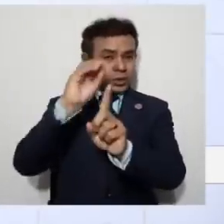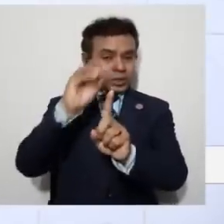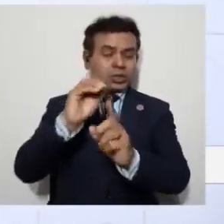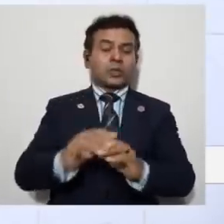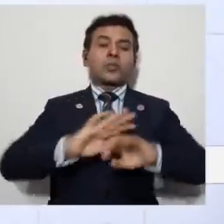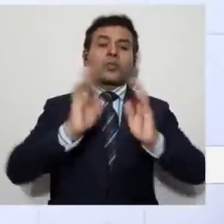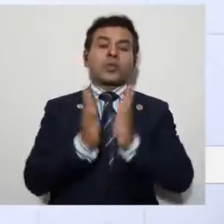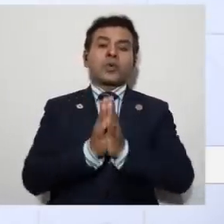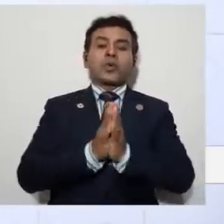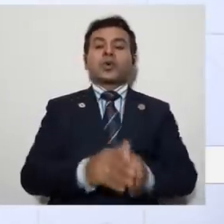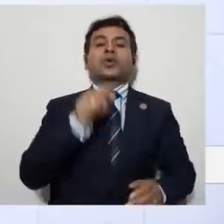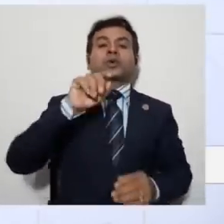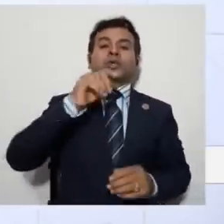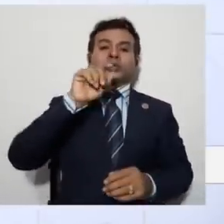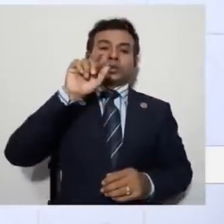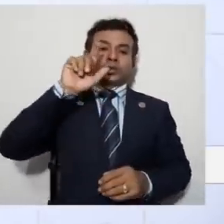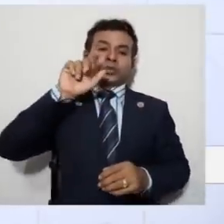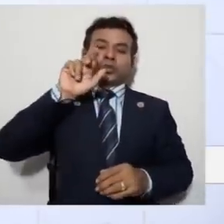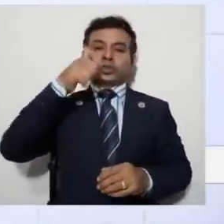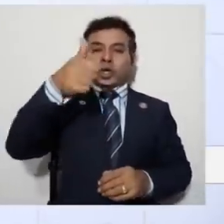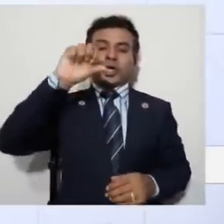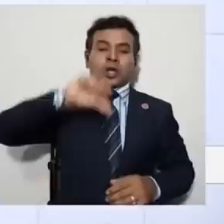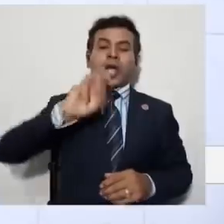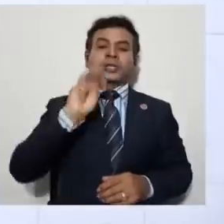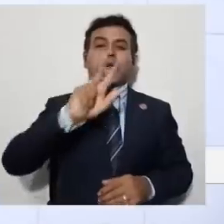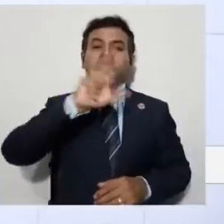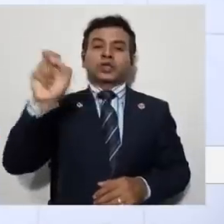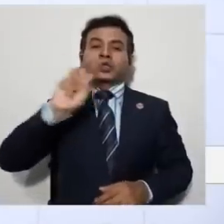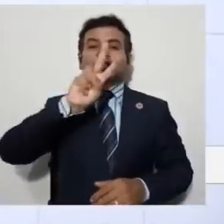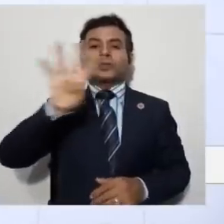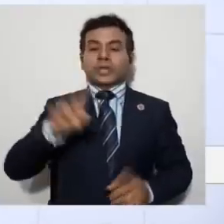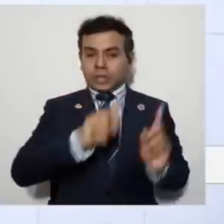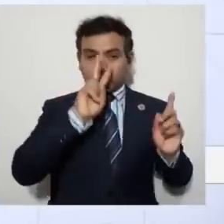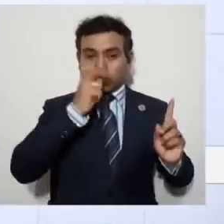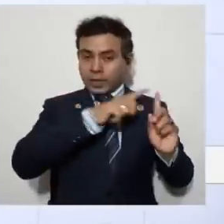আমাদের সবগুলো হটলাইনে যা আমরা গ্রহণ করেছি ফোন কল এবং পরামর্শ দেওয়া হয়েছে সেটা